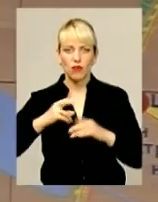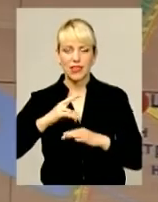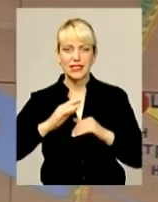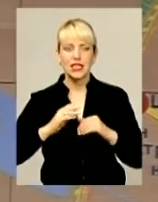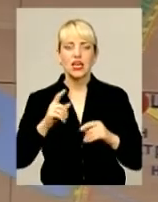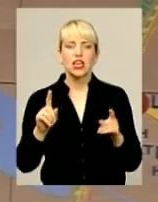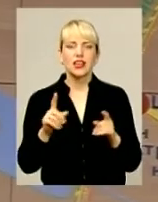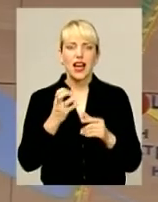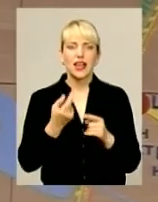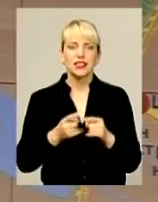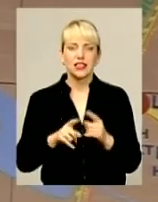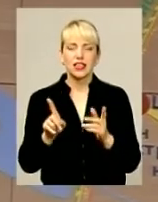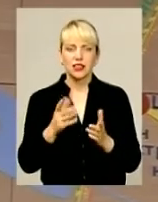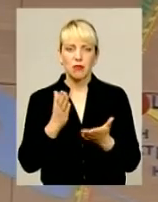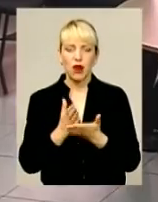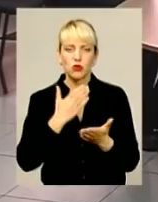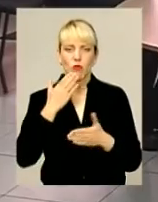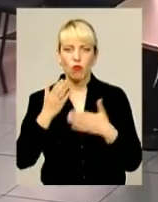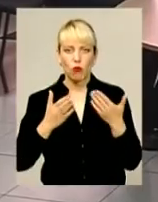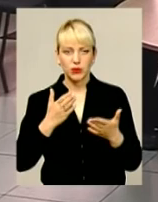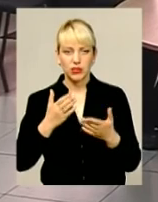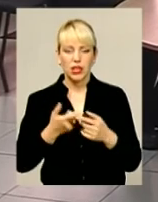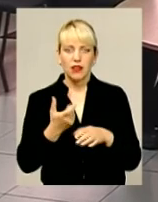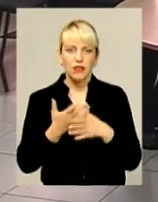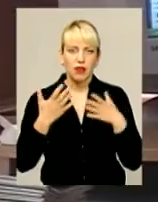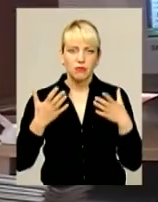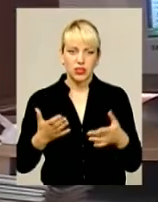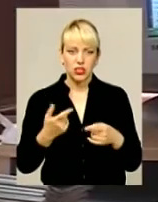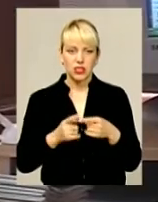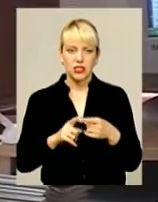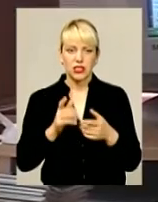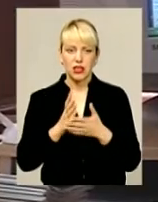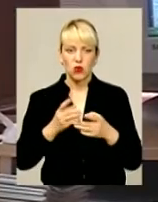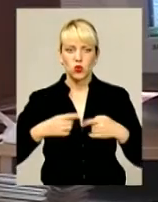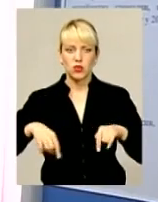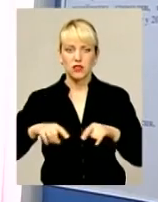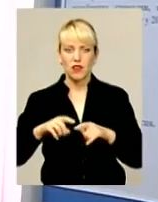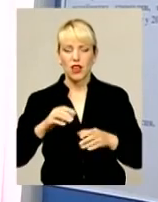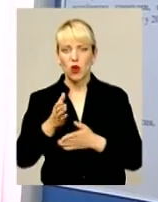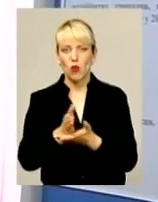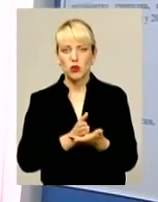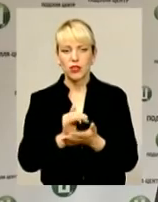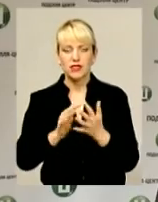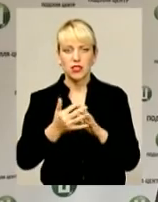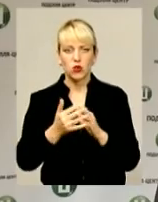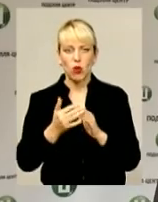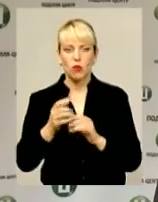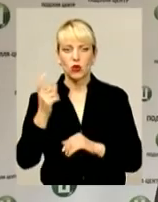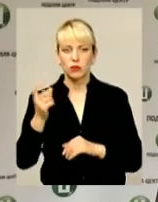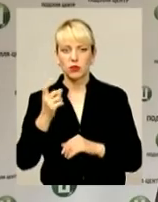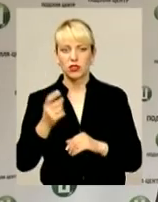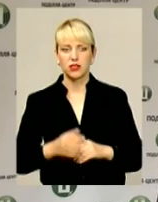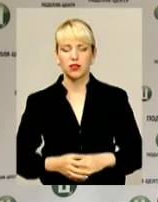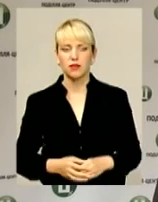ті, які мають попит на ринку праці. Як виявилося, найбільше таких у сфері обслуговування та сільському господарстві. Надзвичайно